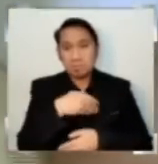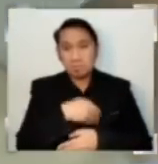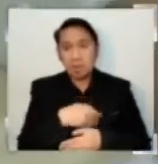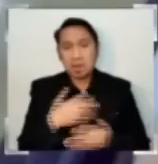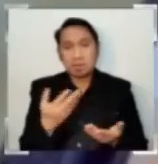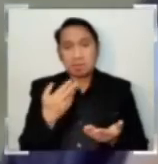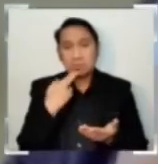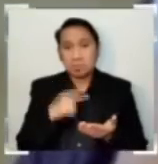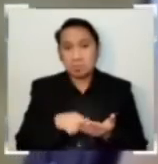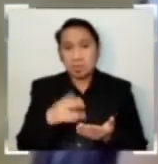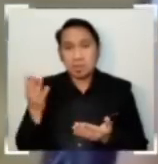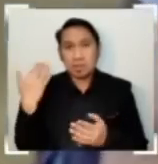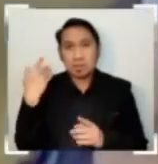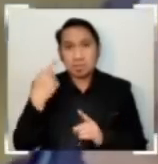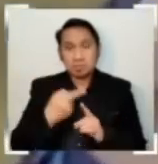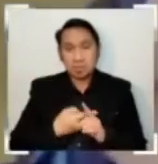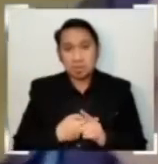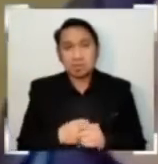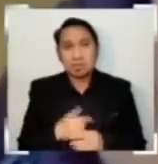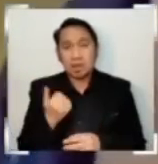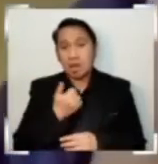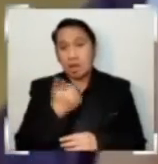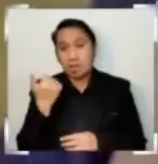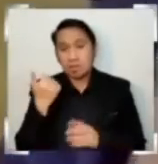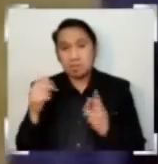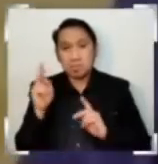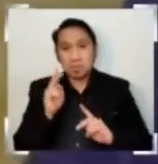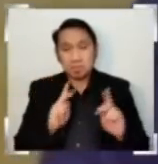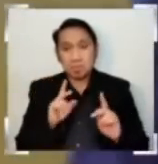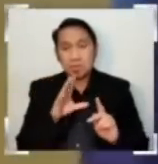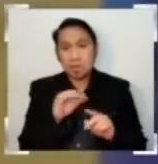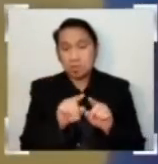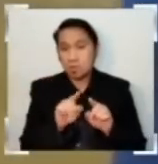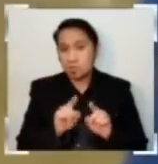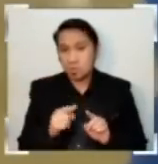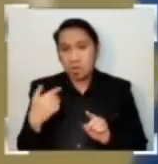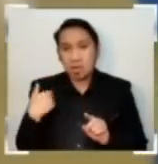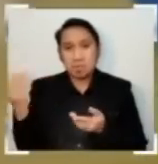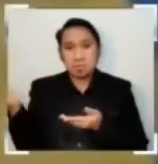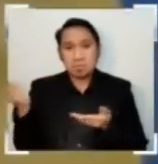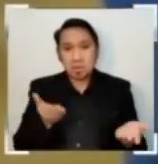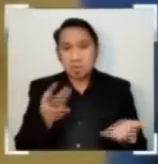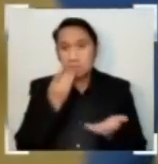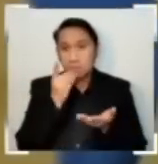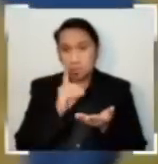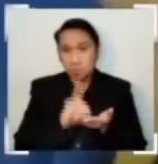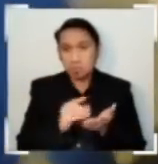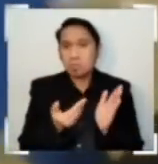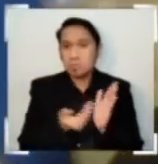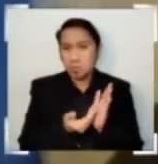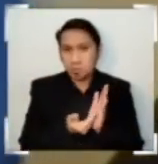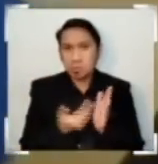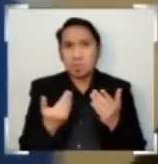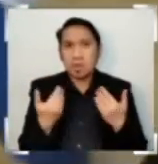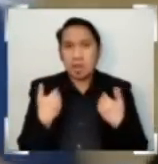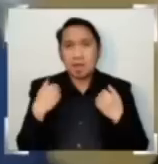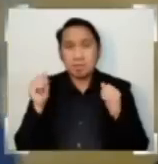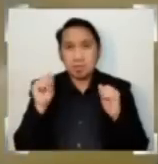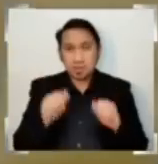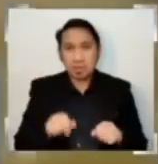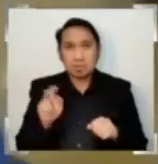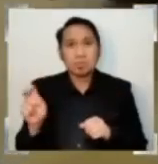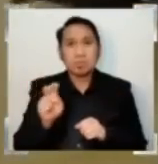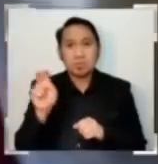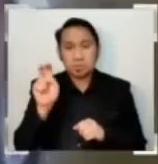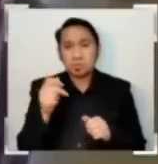isang buwan. Ang ilang pasahero nagdala na ng iba pang dokumento para mapatunayang may kakayahan silang mag-tour para